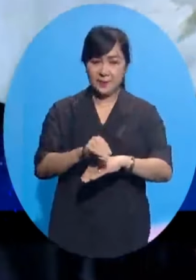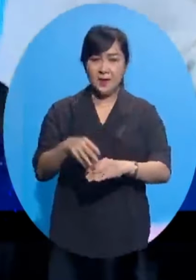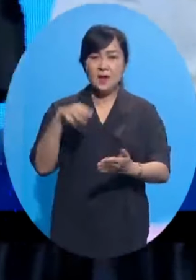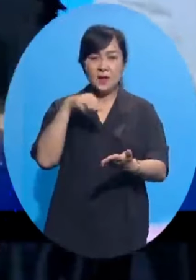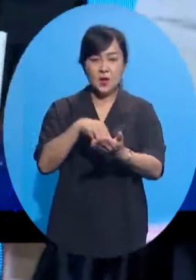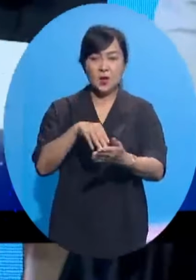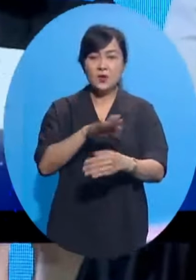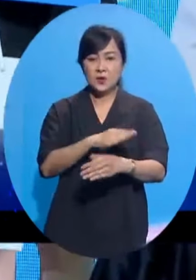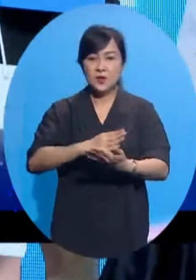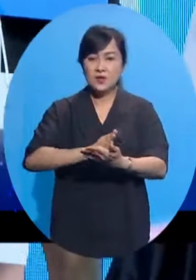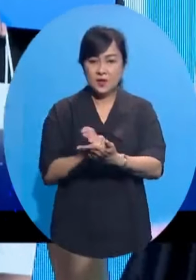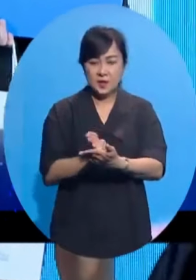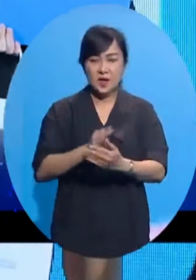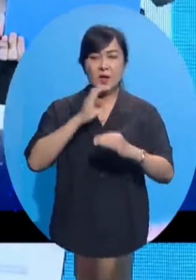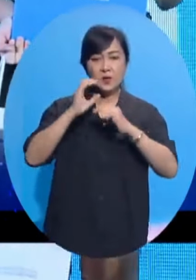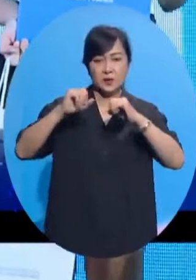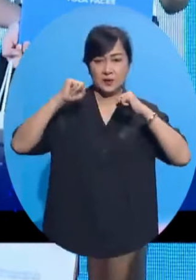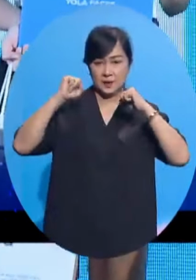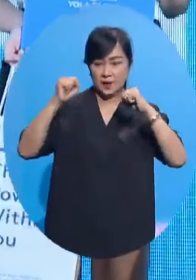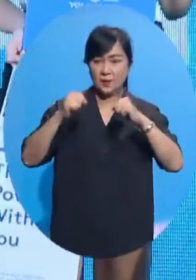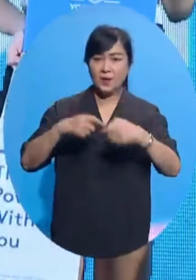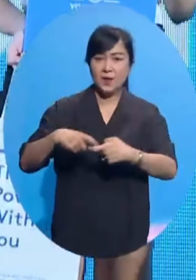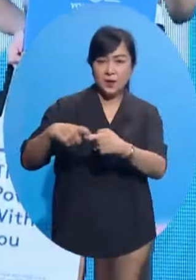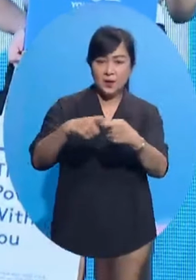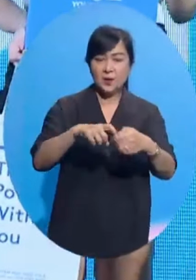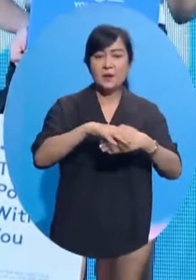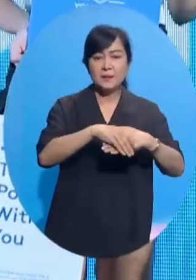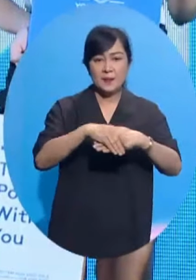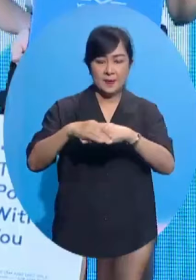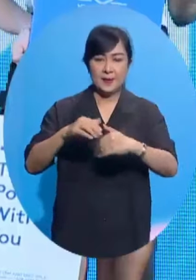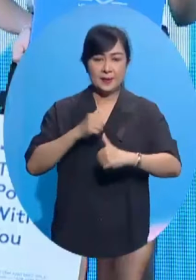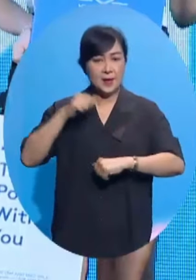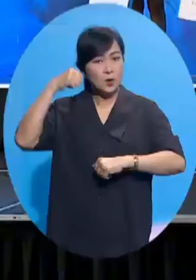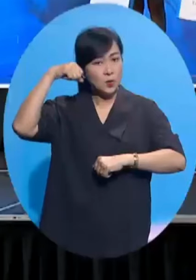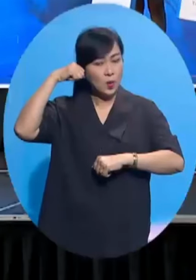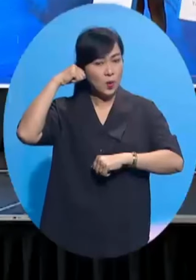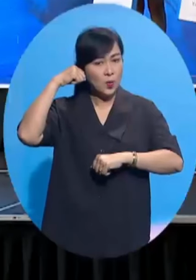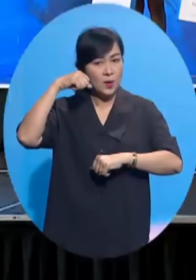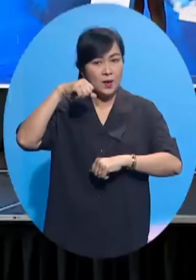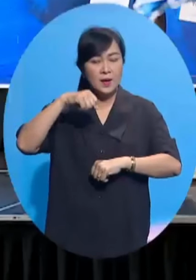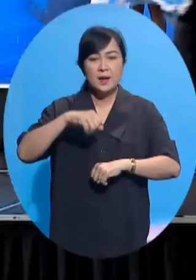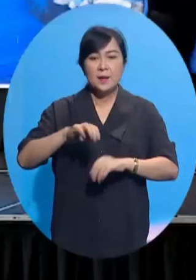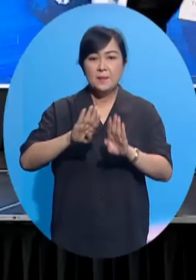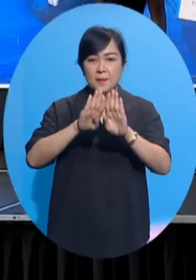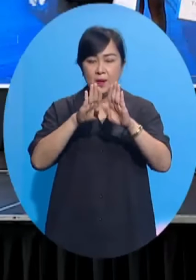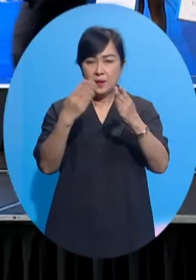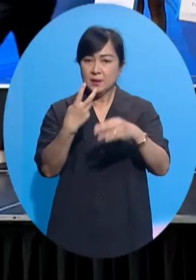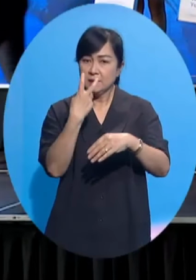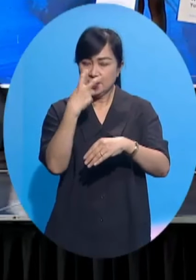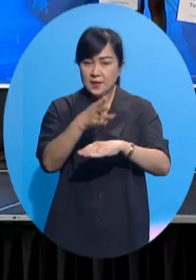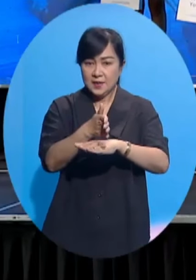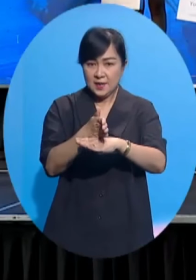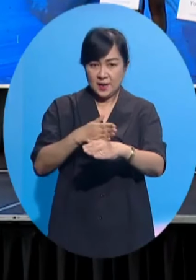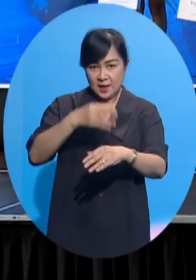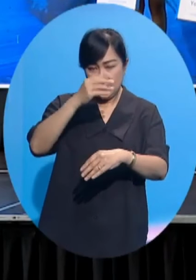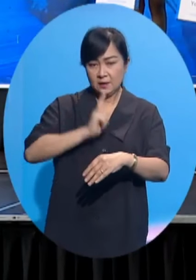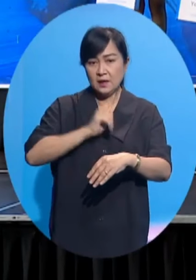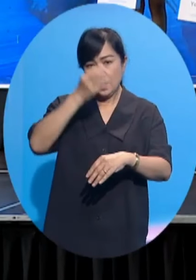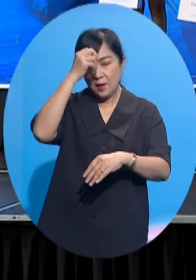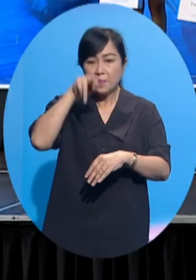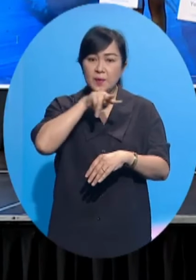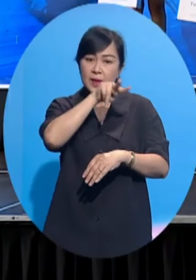cơ hội để các em chia sẻ câu chuyện thành công, kết nối với bạn bè, thầy cô, từ đó mở rộng tầm nhìn và nâng cao khả năng tự học, tự khám